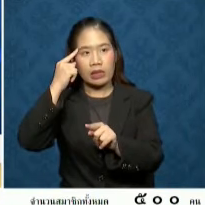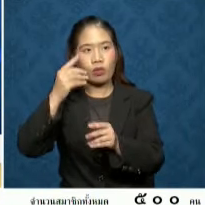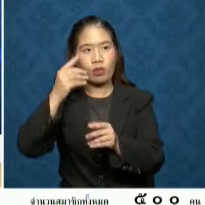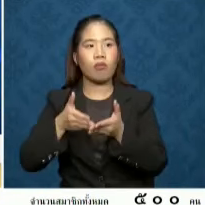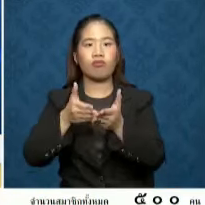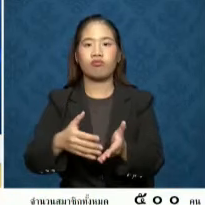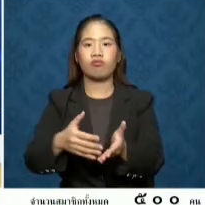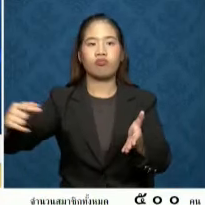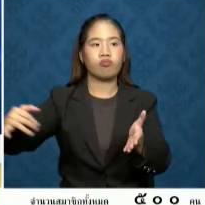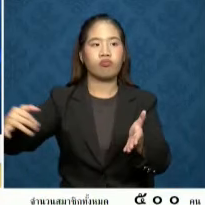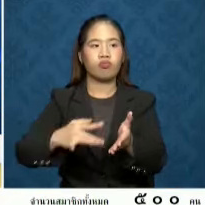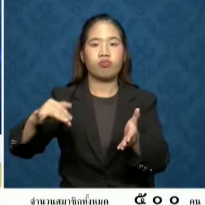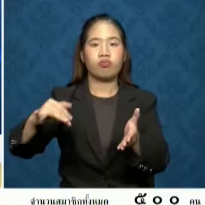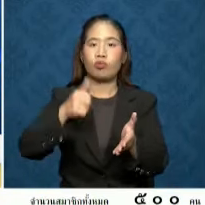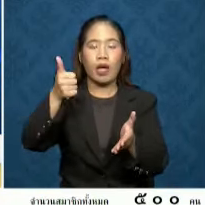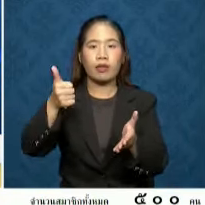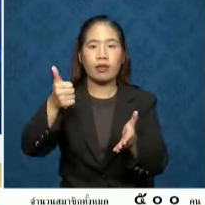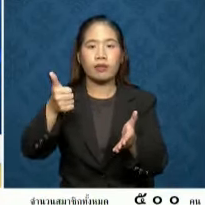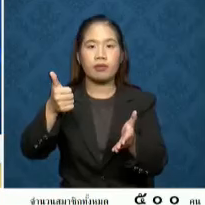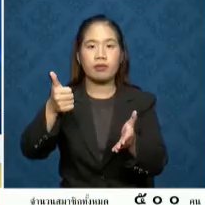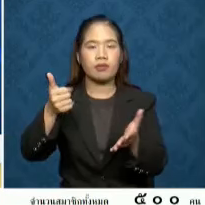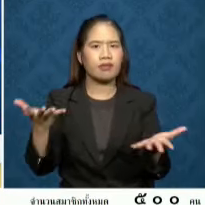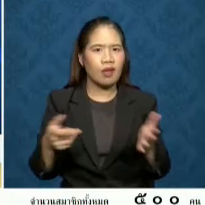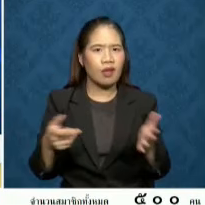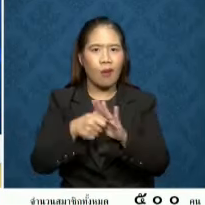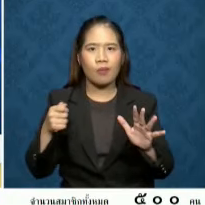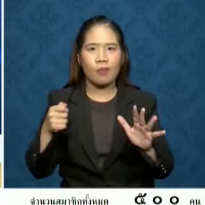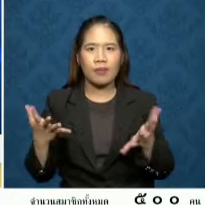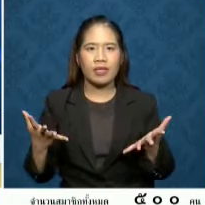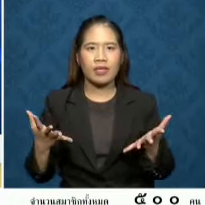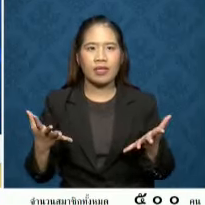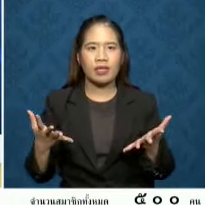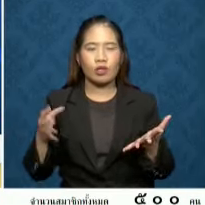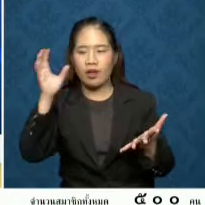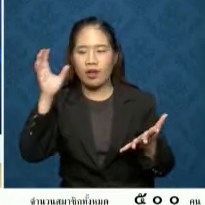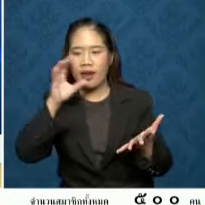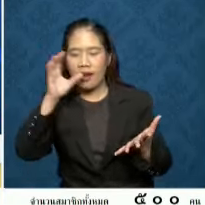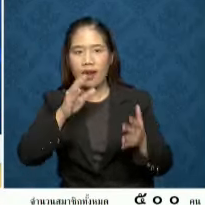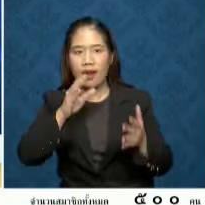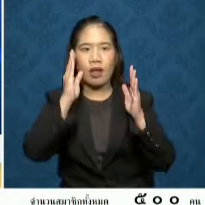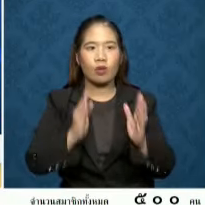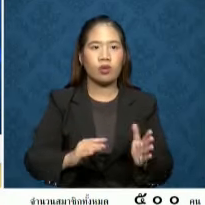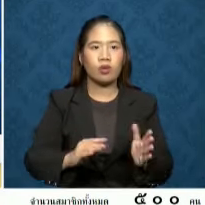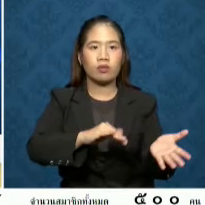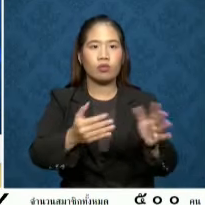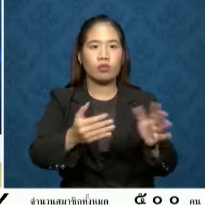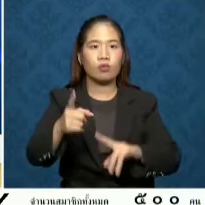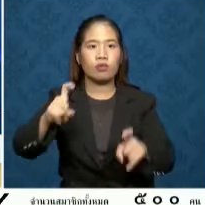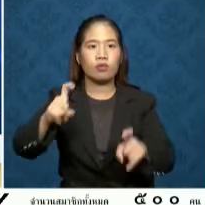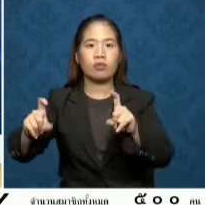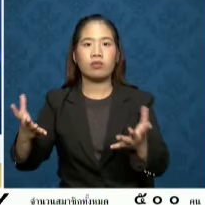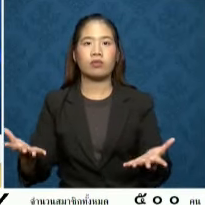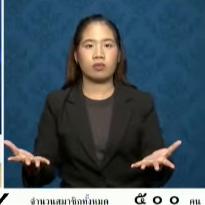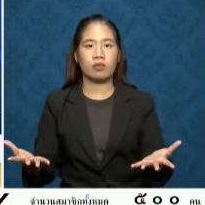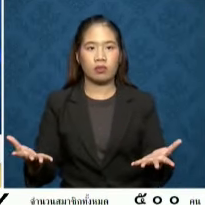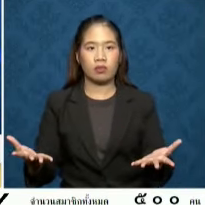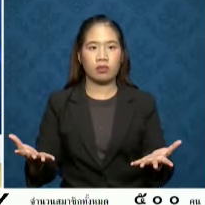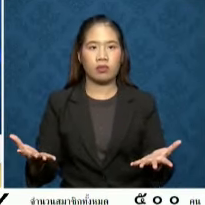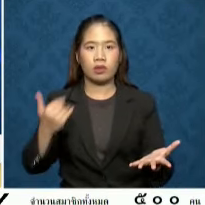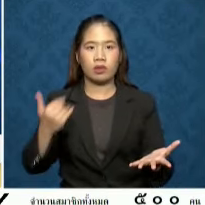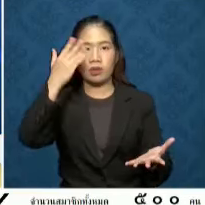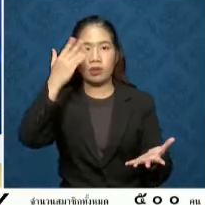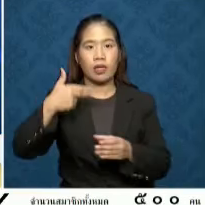สบายจอดนิ่งสนิทจนค้นหาผู้เสียชีวิตจบภารกิจแล้วก็ยังนิ่งสนิททั้งสองลำเพราะว่า